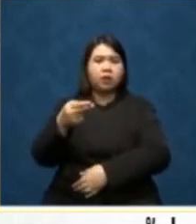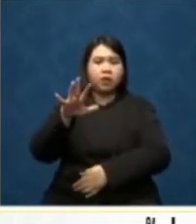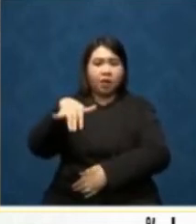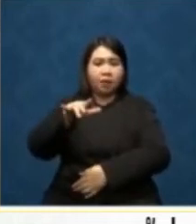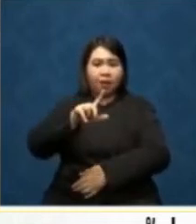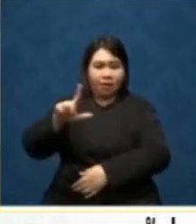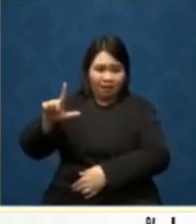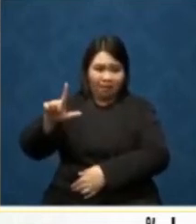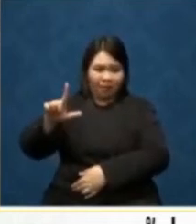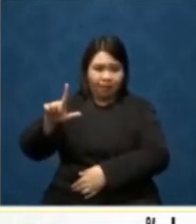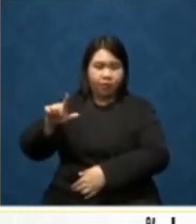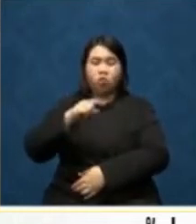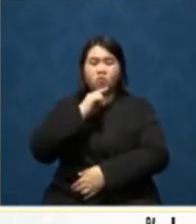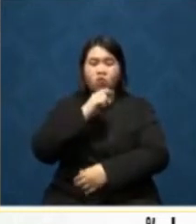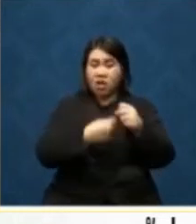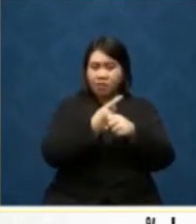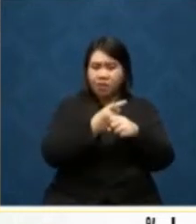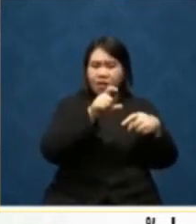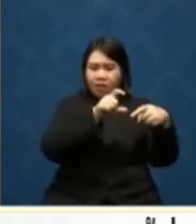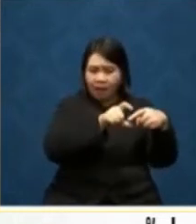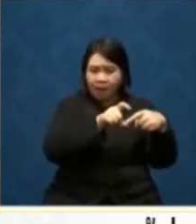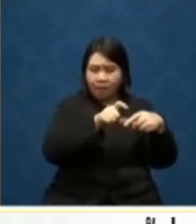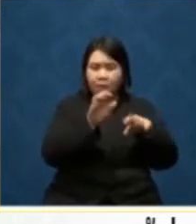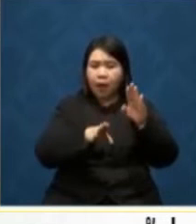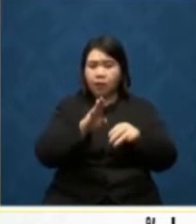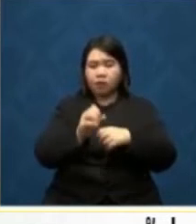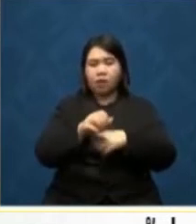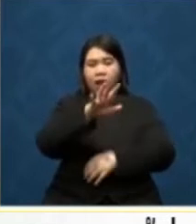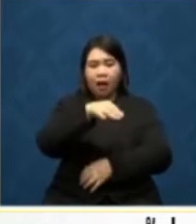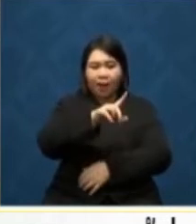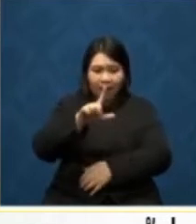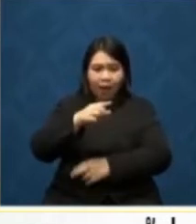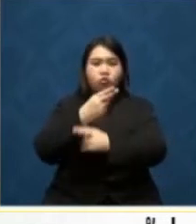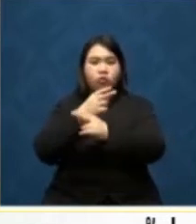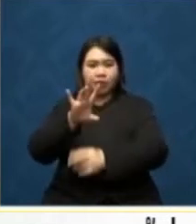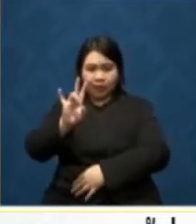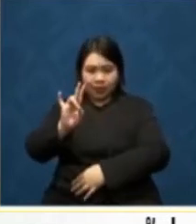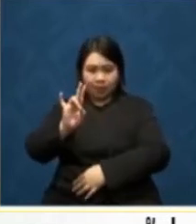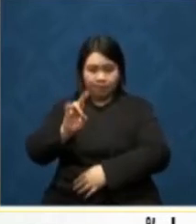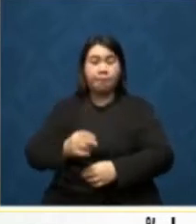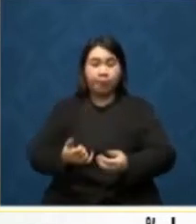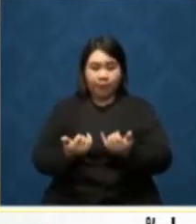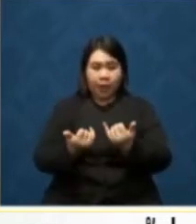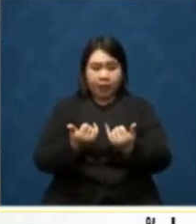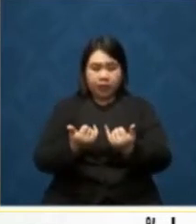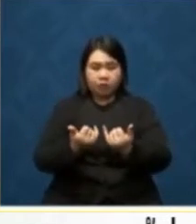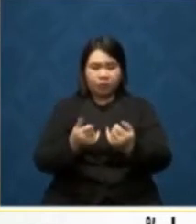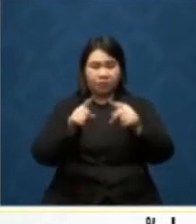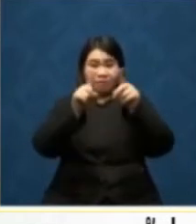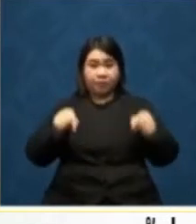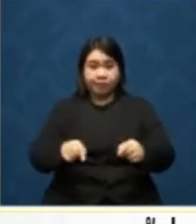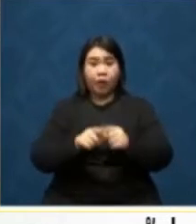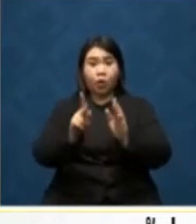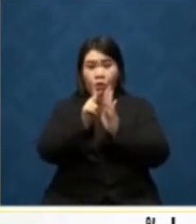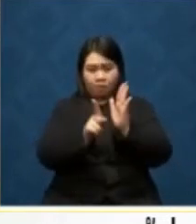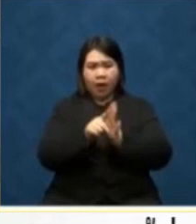Thirtysit Fatherถ้หารอมาเปต่ปีก็เฉลกลๆ งายๆ ก็คอปีแลว 5,000 ล้านบ